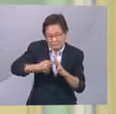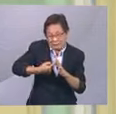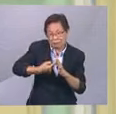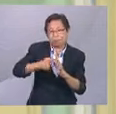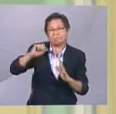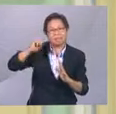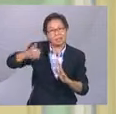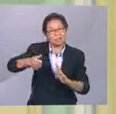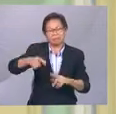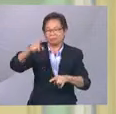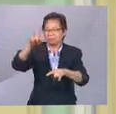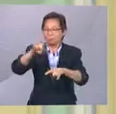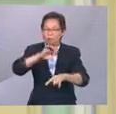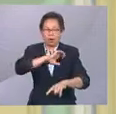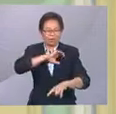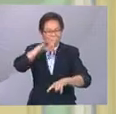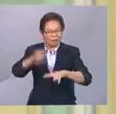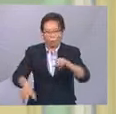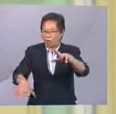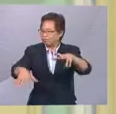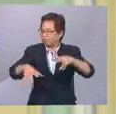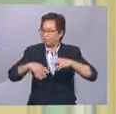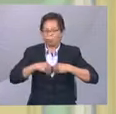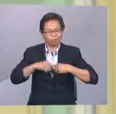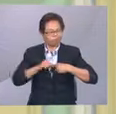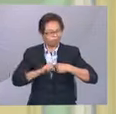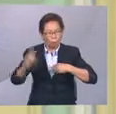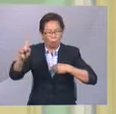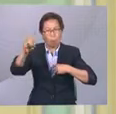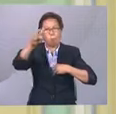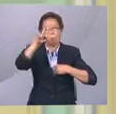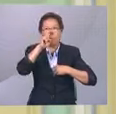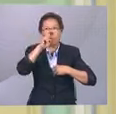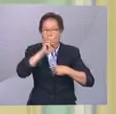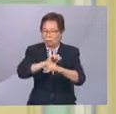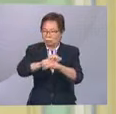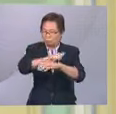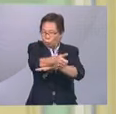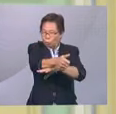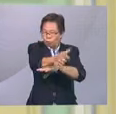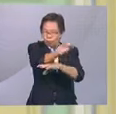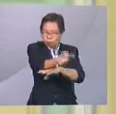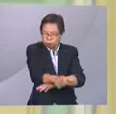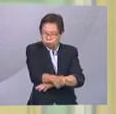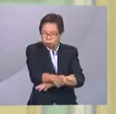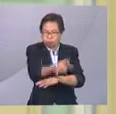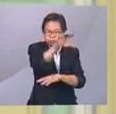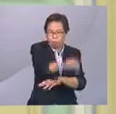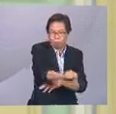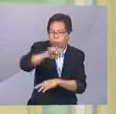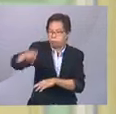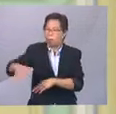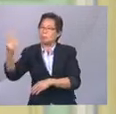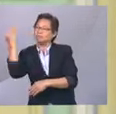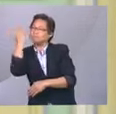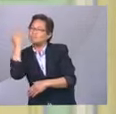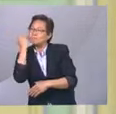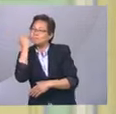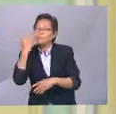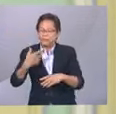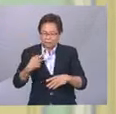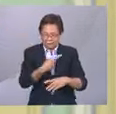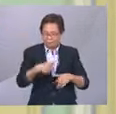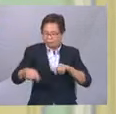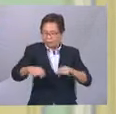tidak ada kompromi lagi deh segitu dan kita akan tuduh mereka ke di Mahkamah kita kbc tindakan